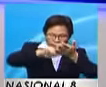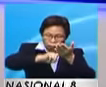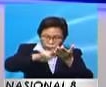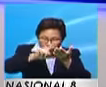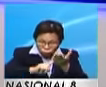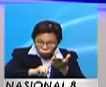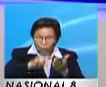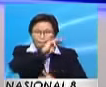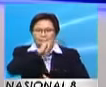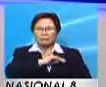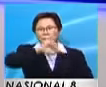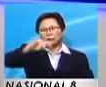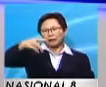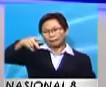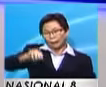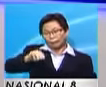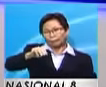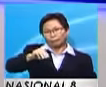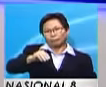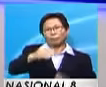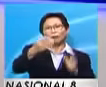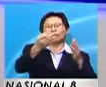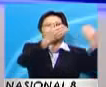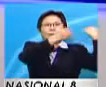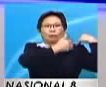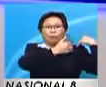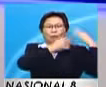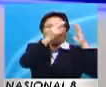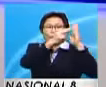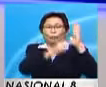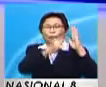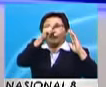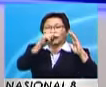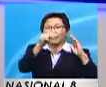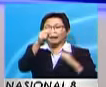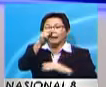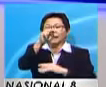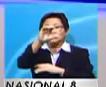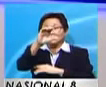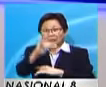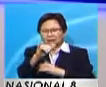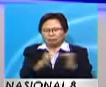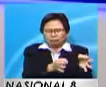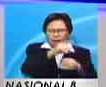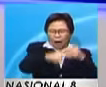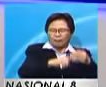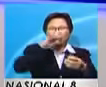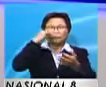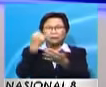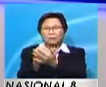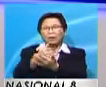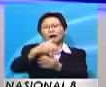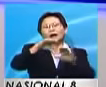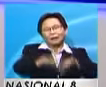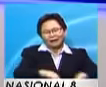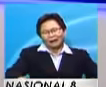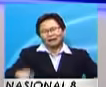menteri di jabatan dan menteri yang memegang portfolio undang-undang Neng Syukri mengulas mengenai jenayah